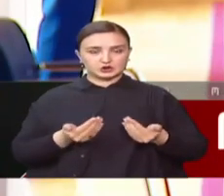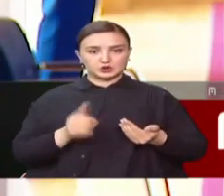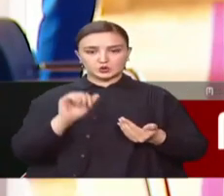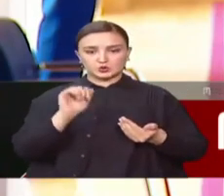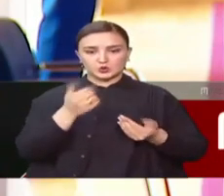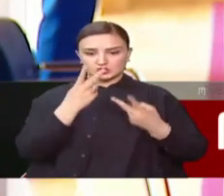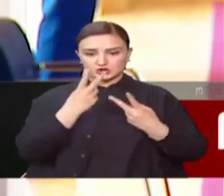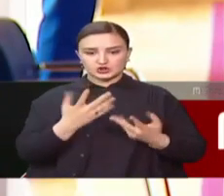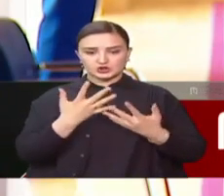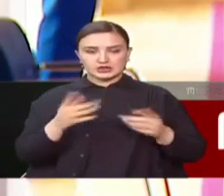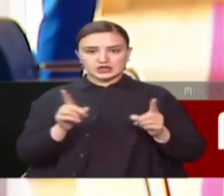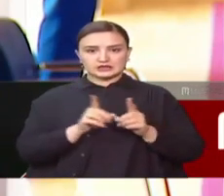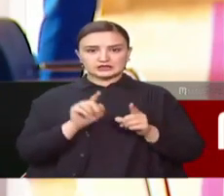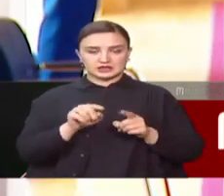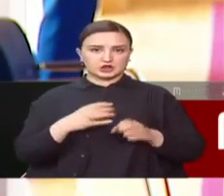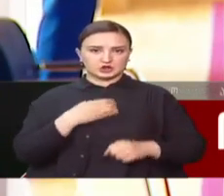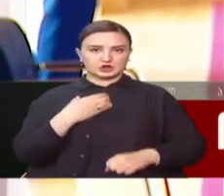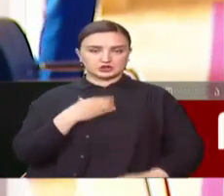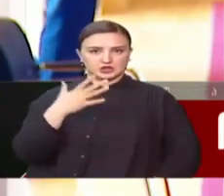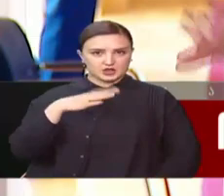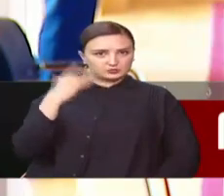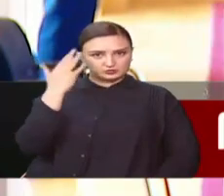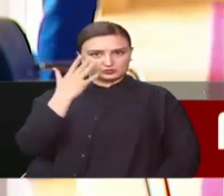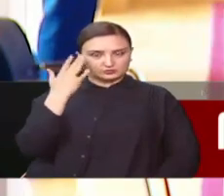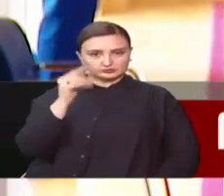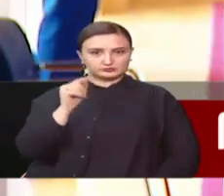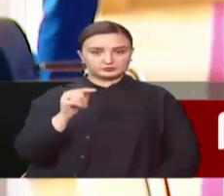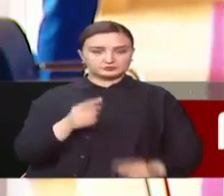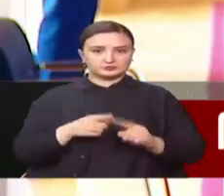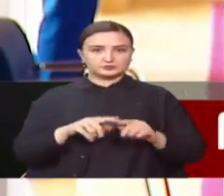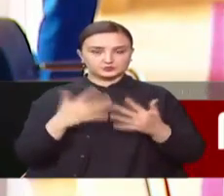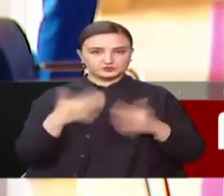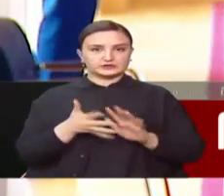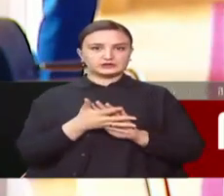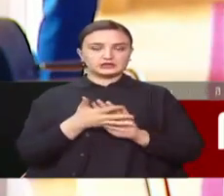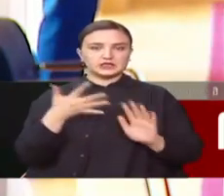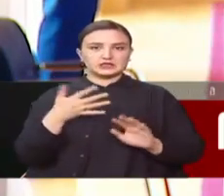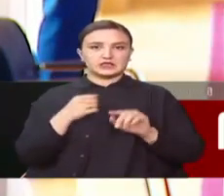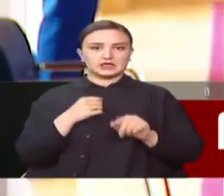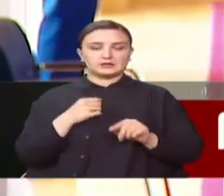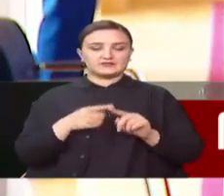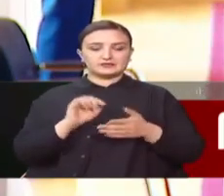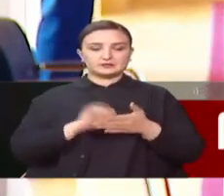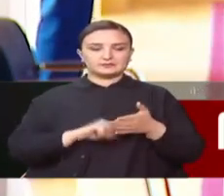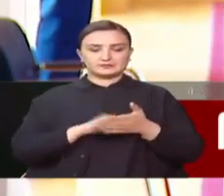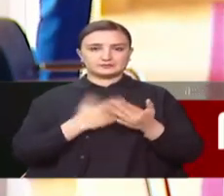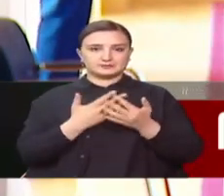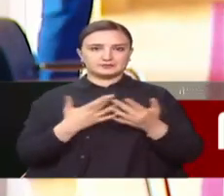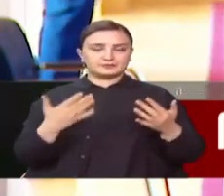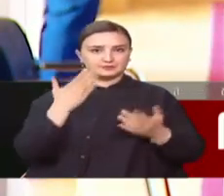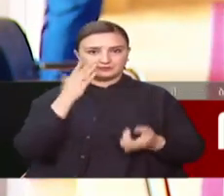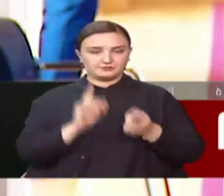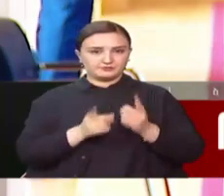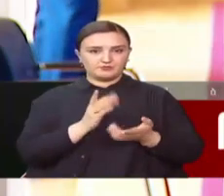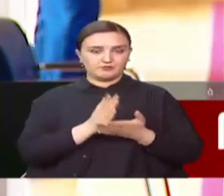აი ამ მექანიზმისაც კი ეშინიათ ქართულ ოცნებას და ეს არის უკვე გასაგები და ცხადზე ცხადი ის მიზეზები, რომელიც